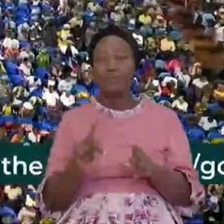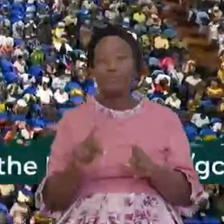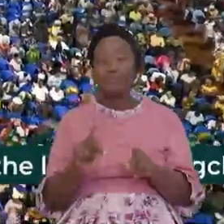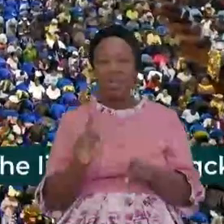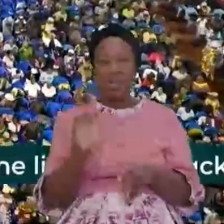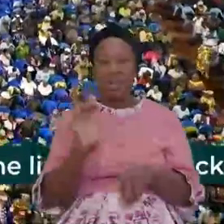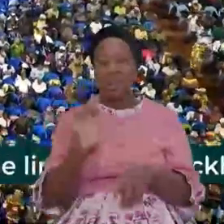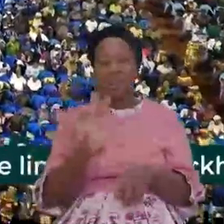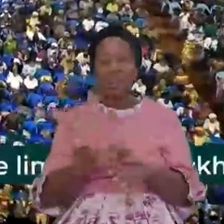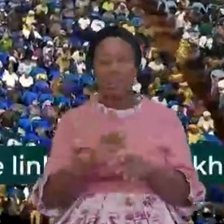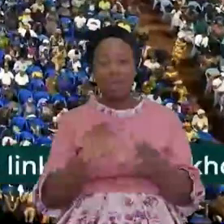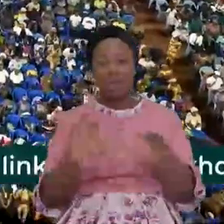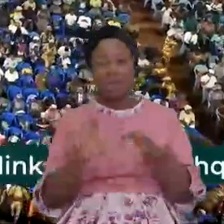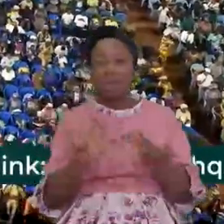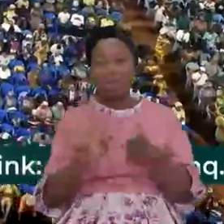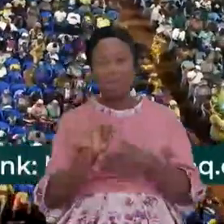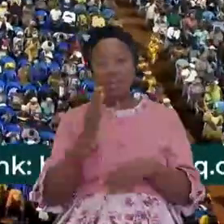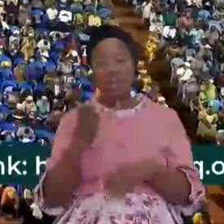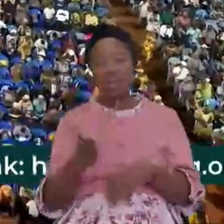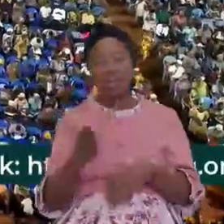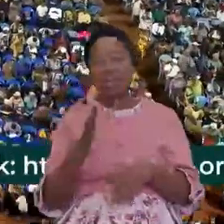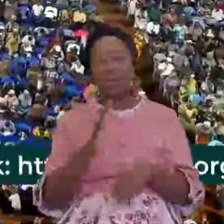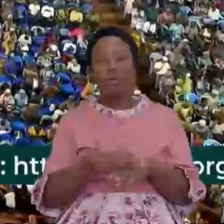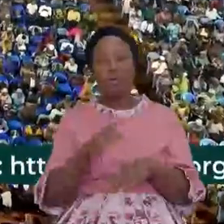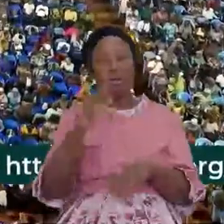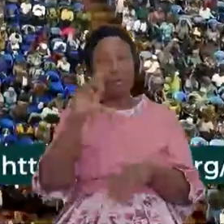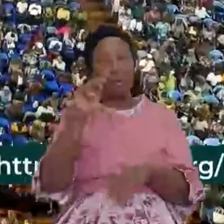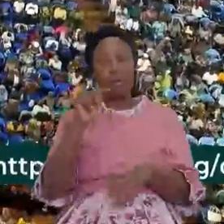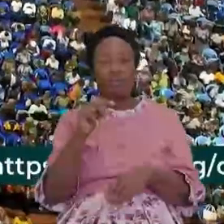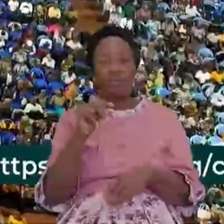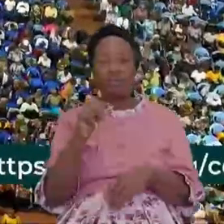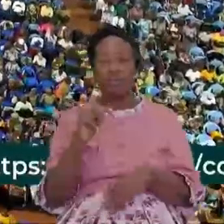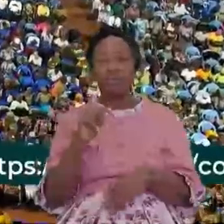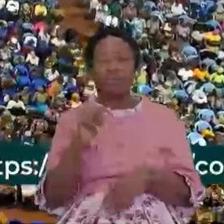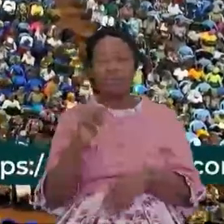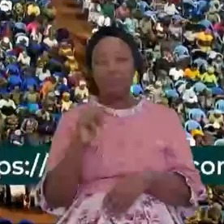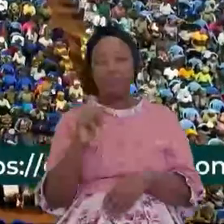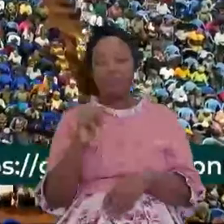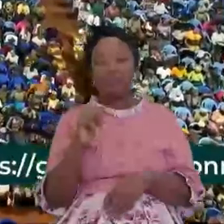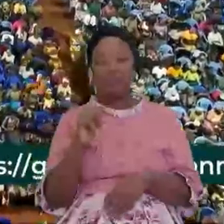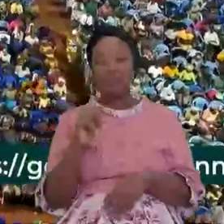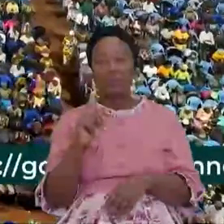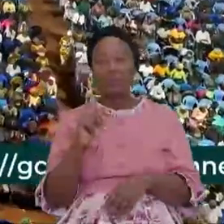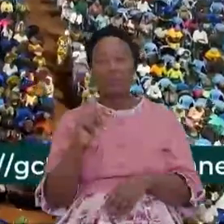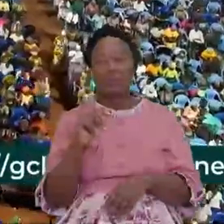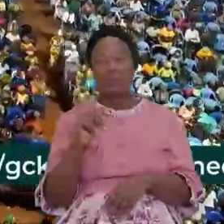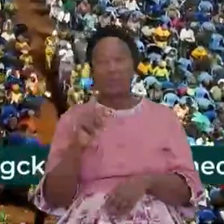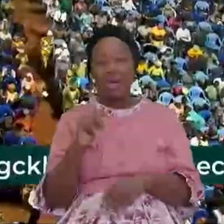sur votre écran. Click on the link that is on your screen. Et remplissez